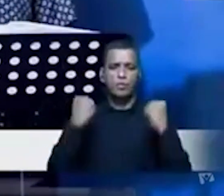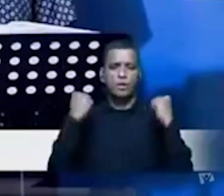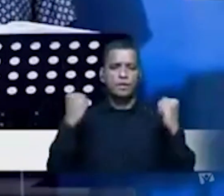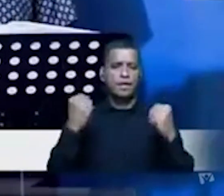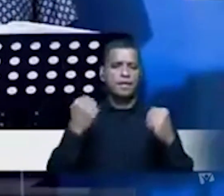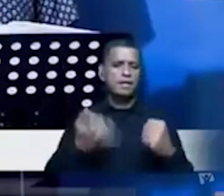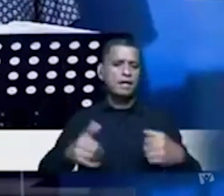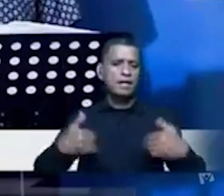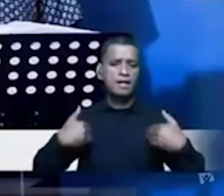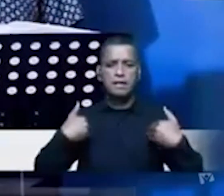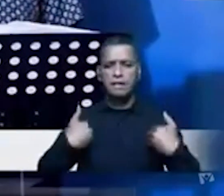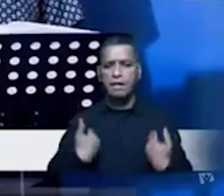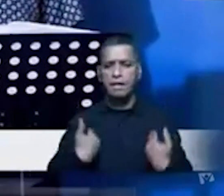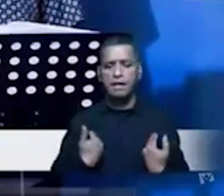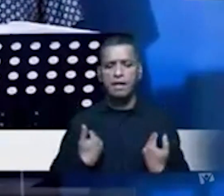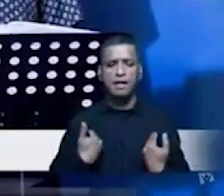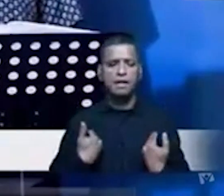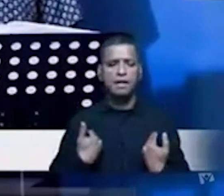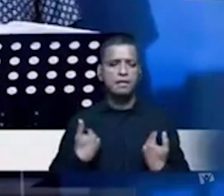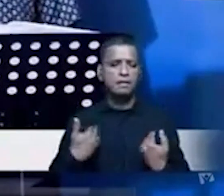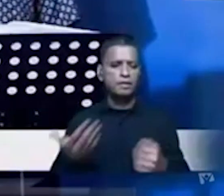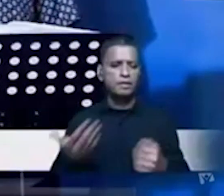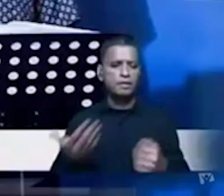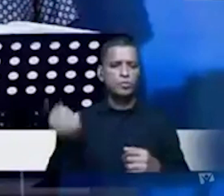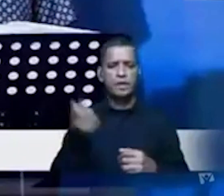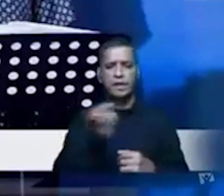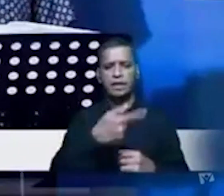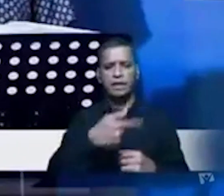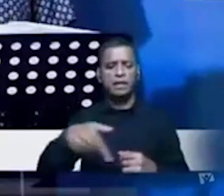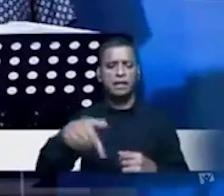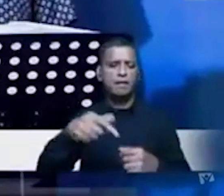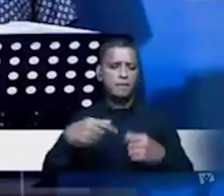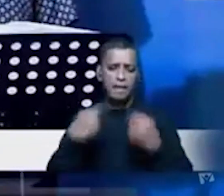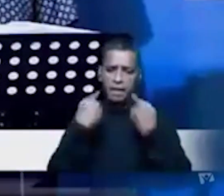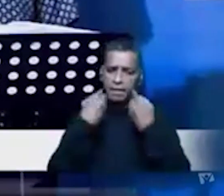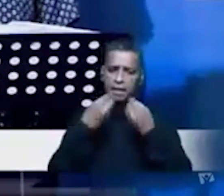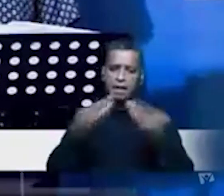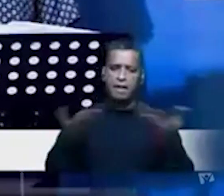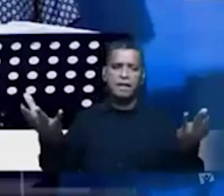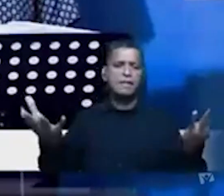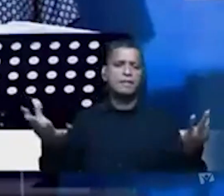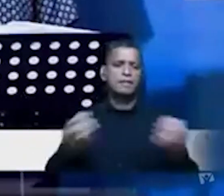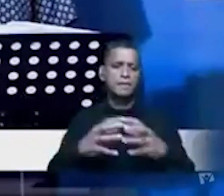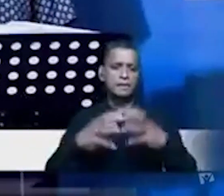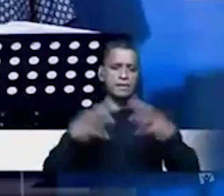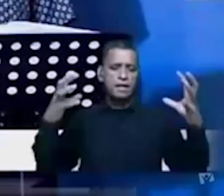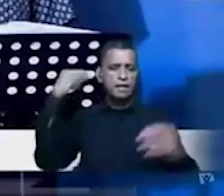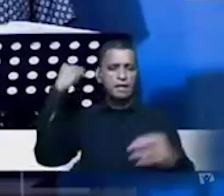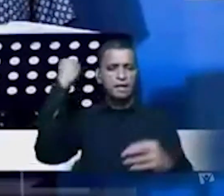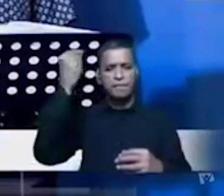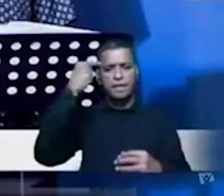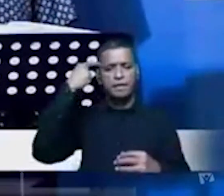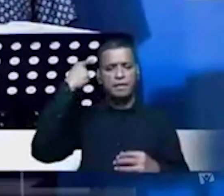menguatkan yang lelah. Hidup mereka menyatakan besar